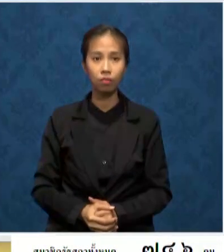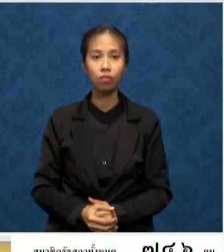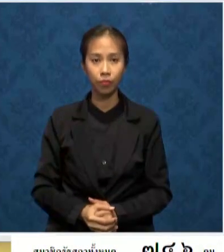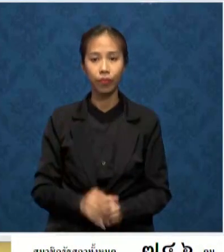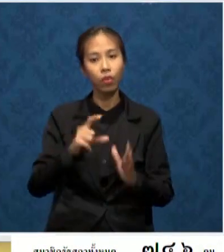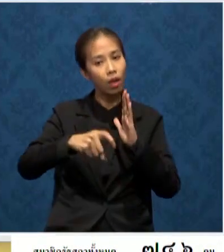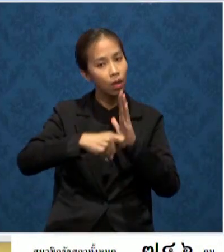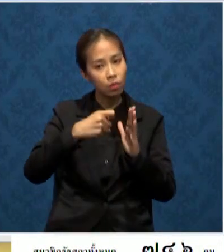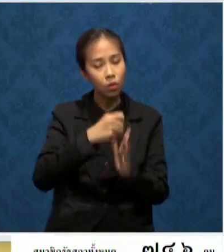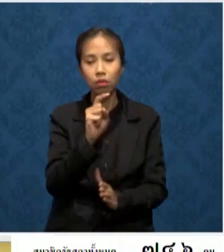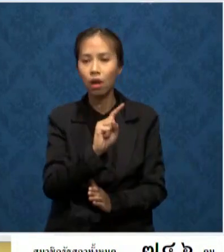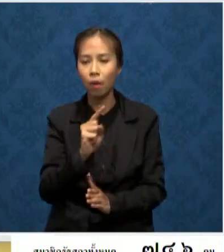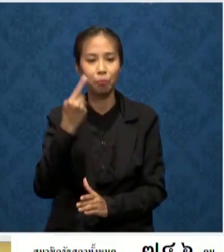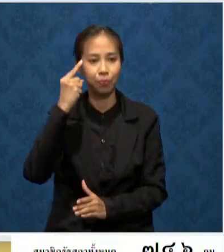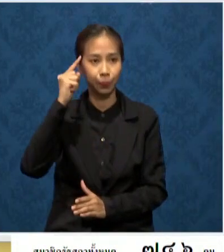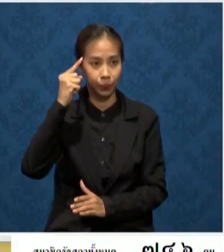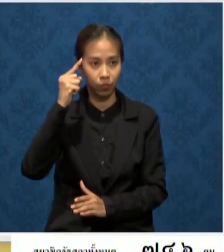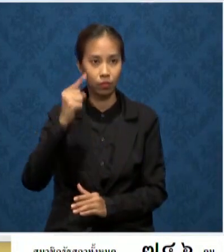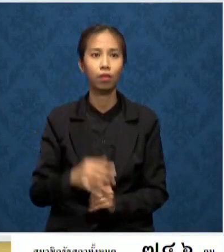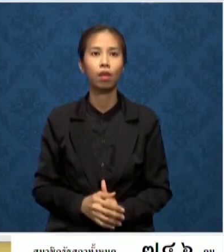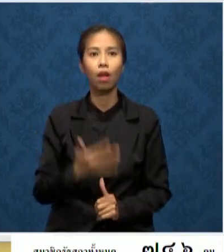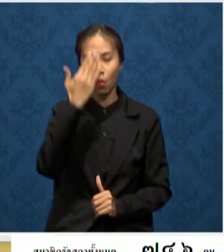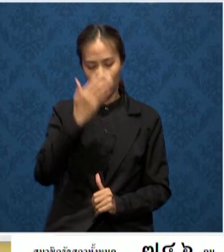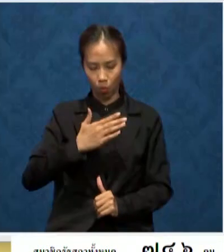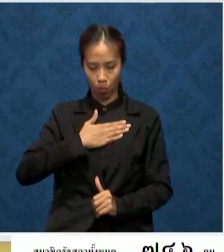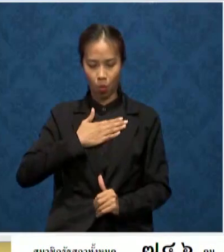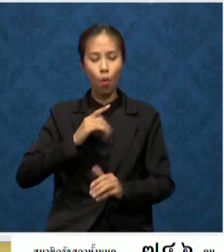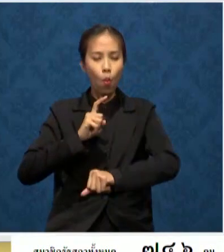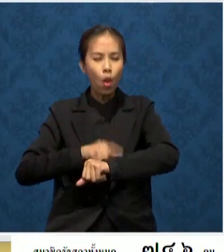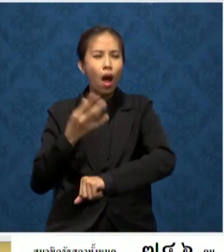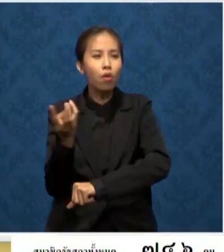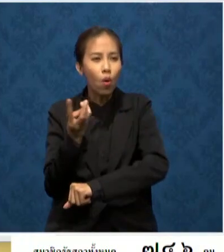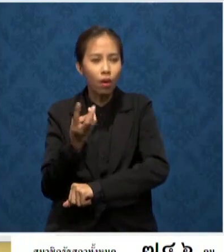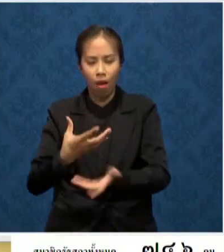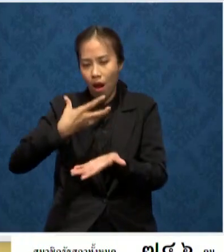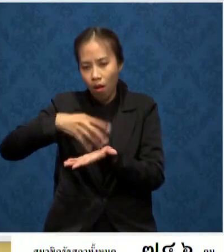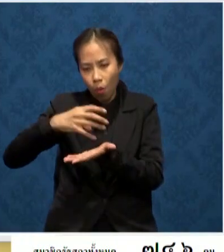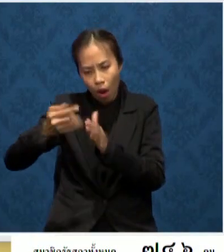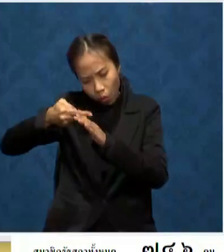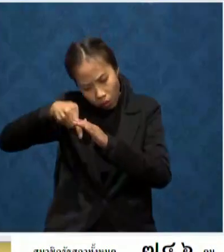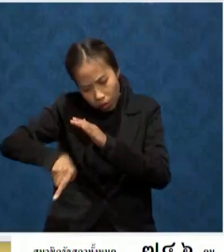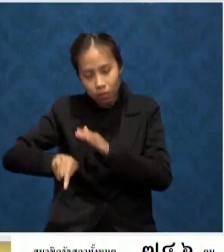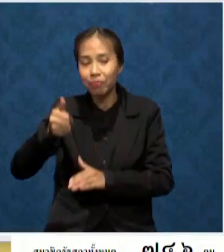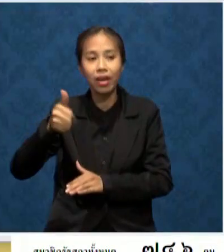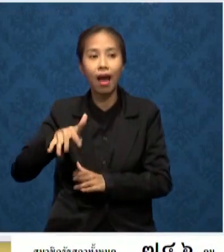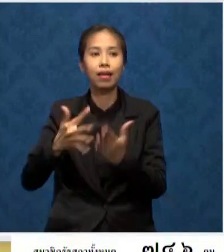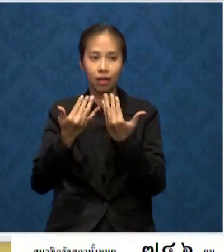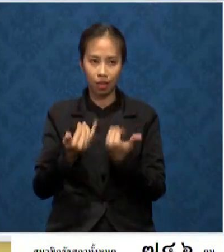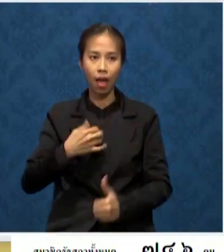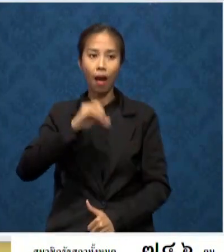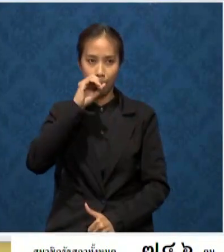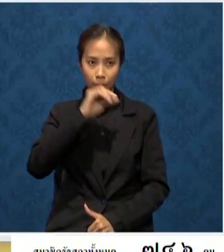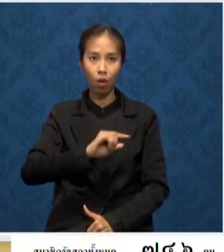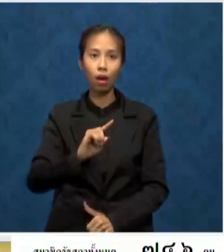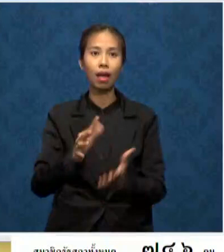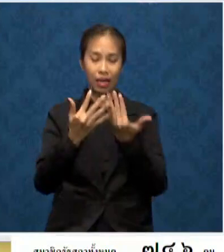จด้เหุผลใดก็สุและแต่นะครับเนื่องจากเวลาผมน้อย ไม่มเวลาที่จะหงลายลเอยดใเรื่องนี้ก็ขอกลัเรีนครัว่า จ